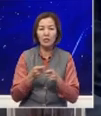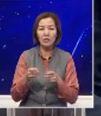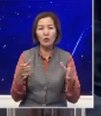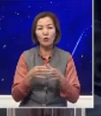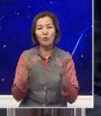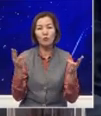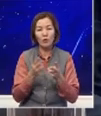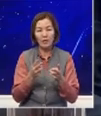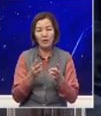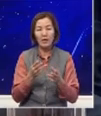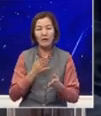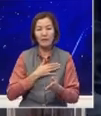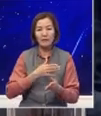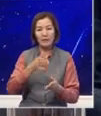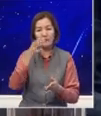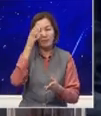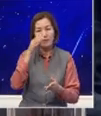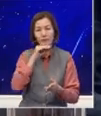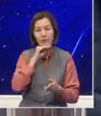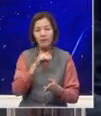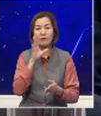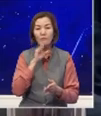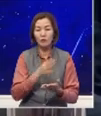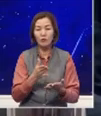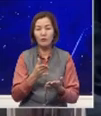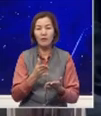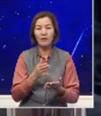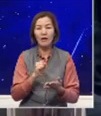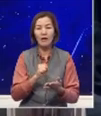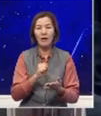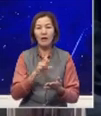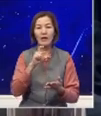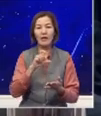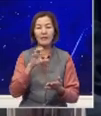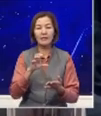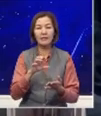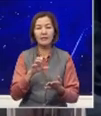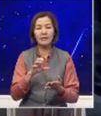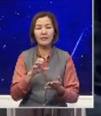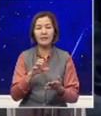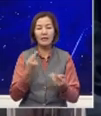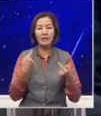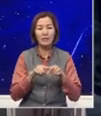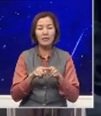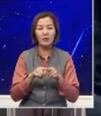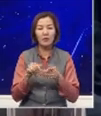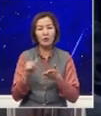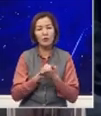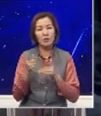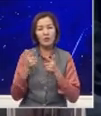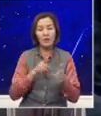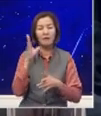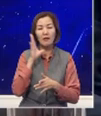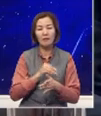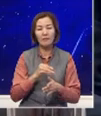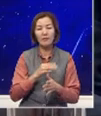керек. Біздің біліктілігімізді көрдіңіздер. Біз АЭС-тің техникалық-экономикалық негіздемесін дайындай аламыз. Жалпы елдегі